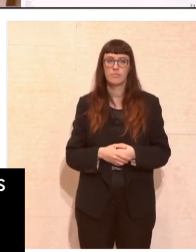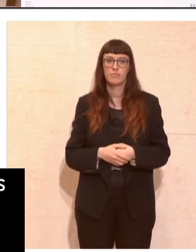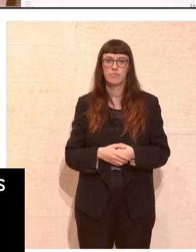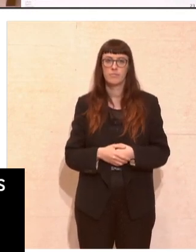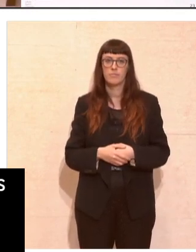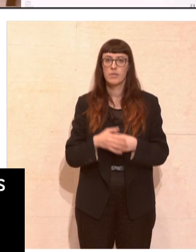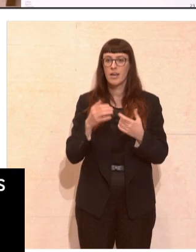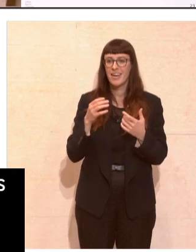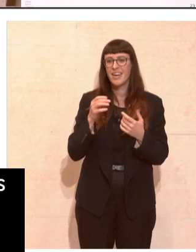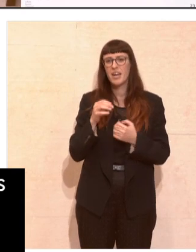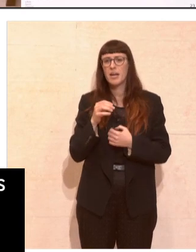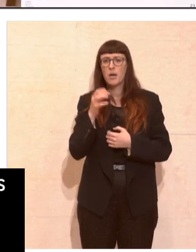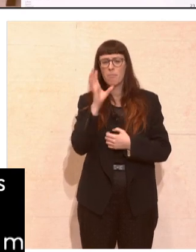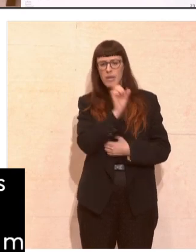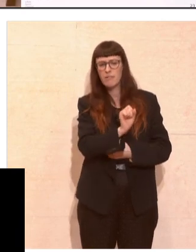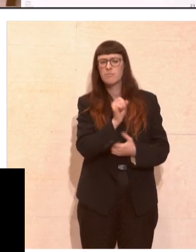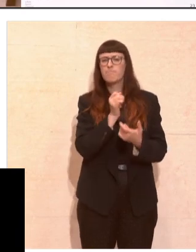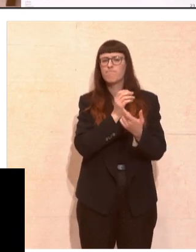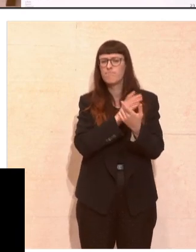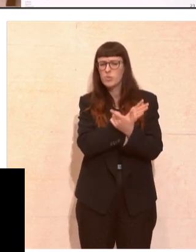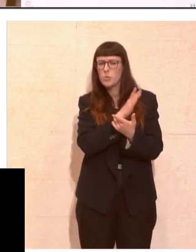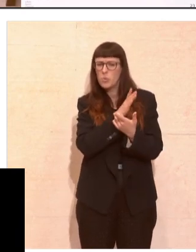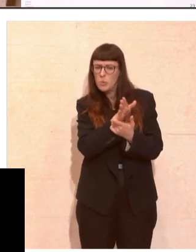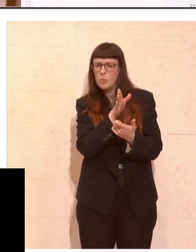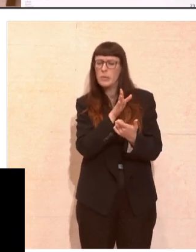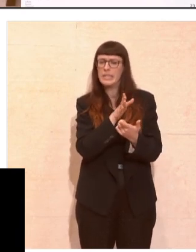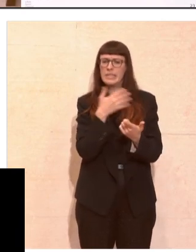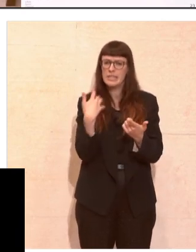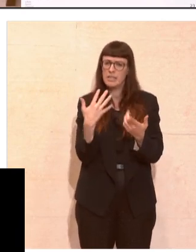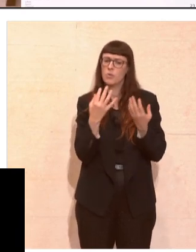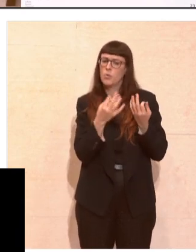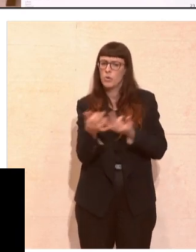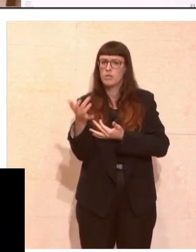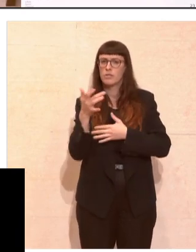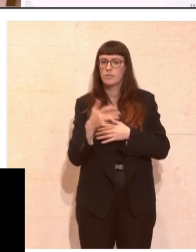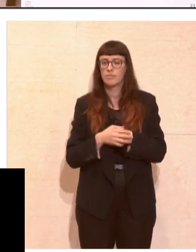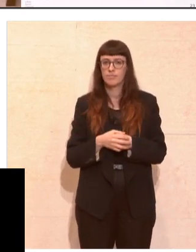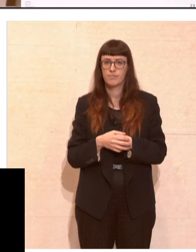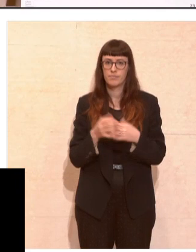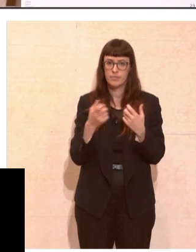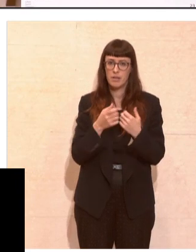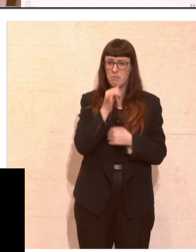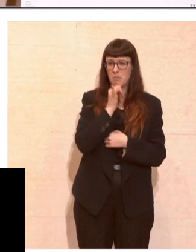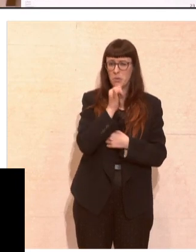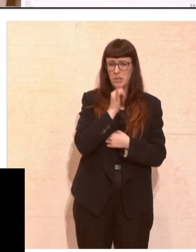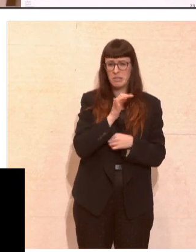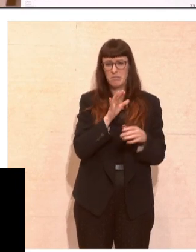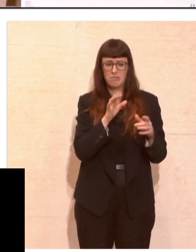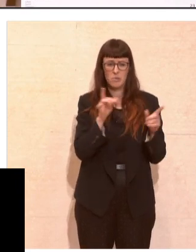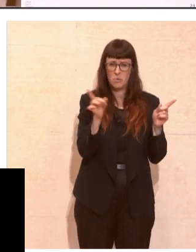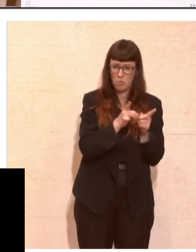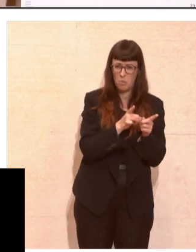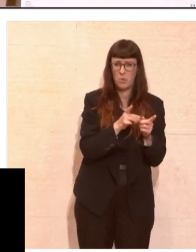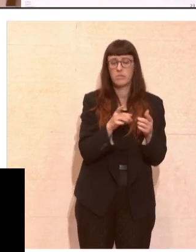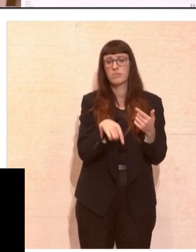on doit prendre soin. Oh, 5 minutes. Donc, on a notre trajectoire de petit dormeur au début de la vie et